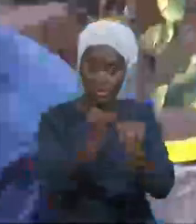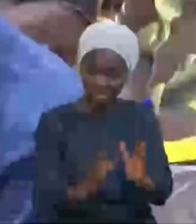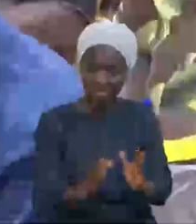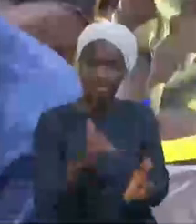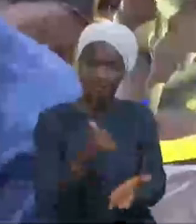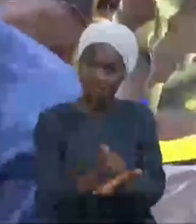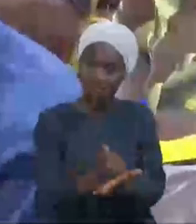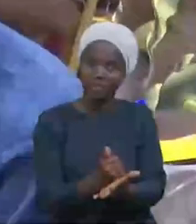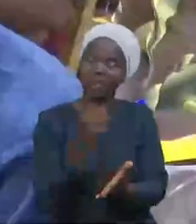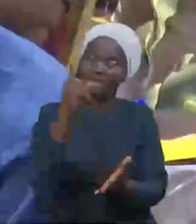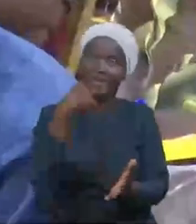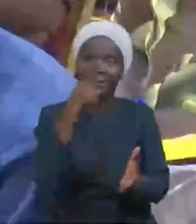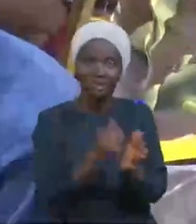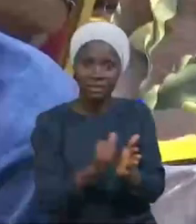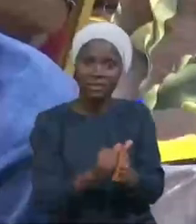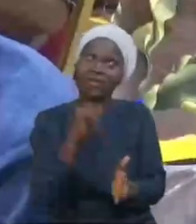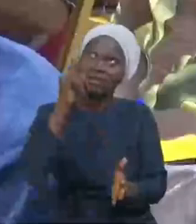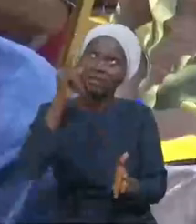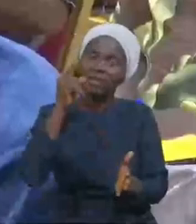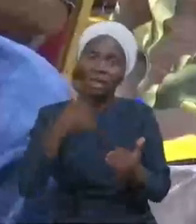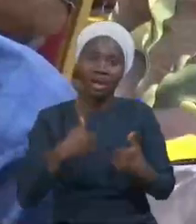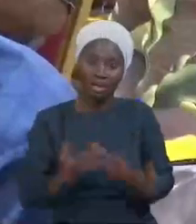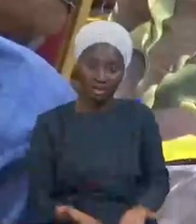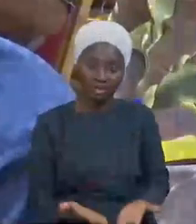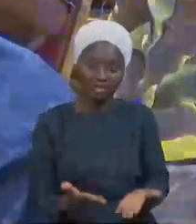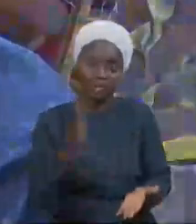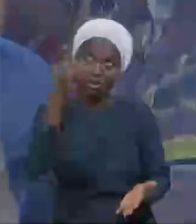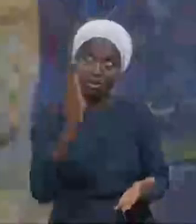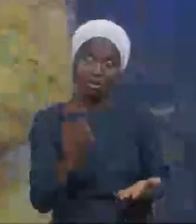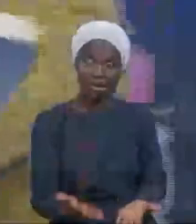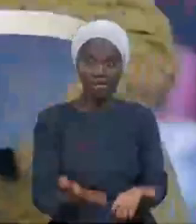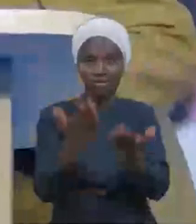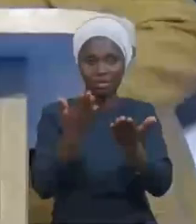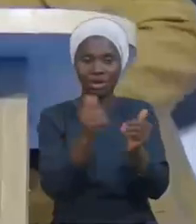Aidez. Dieu l'a élevé